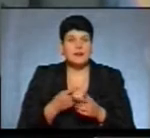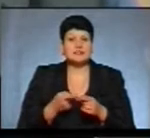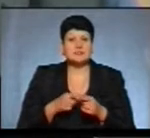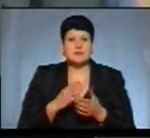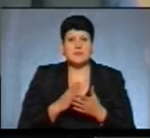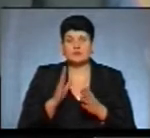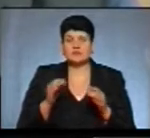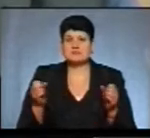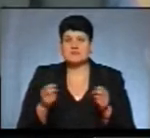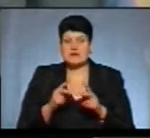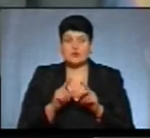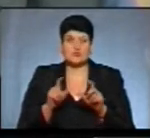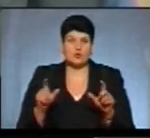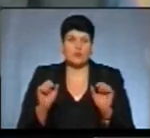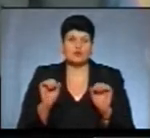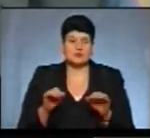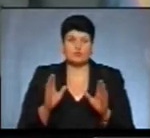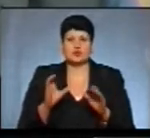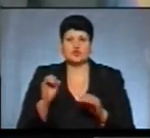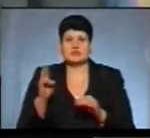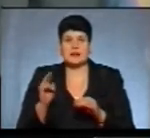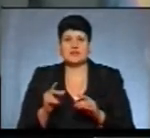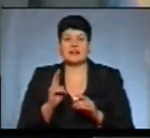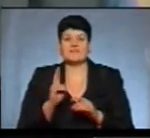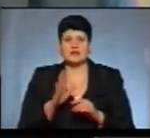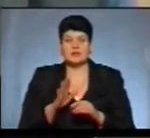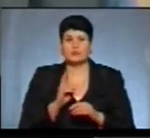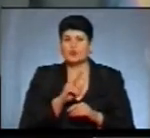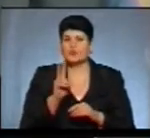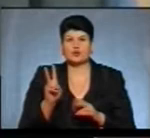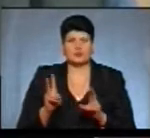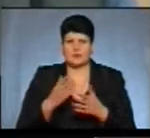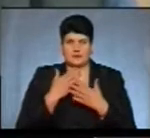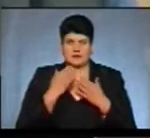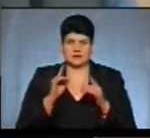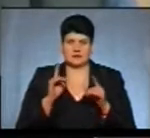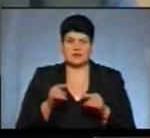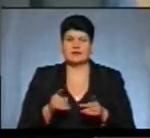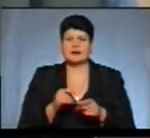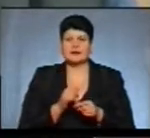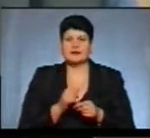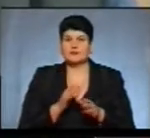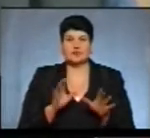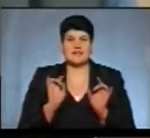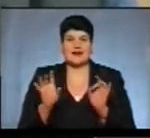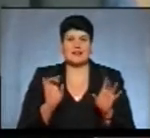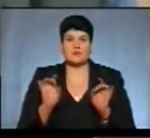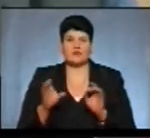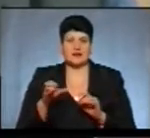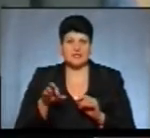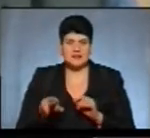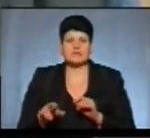має бути спеціальна така установа, може бути і соціальна квартира, про яку ніхто не повинен знати. яка не повинна рекламуватися, тому що